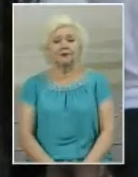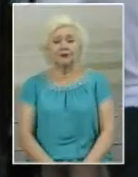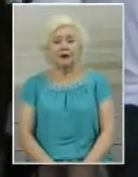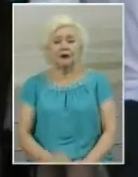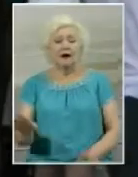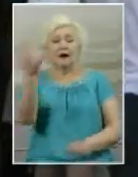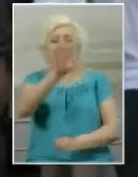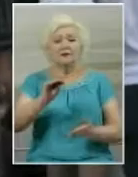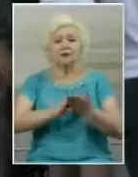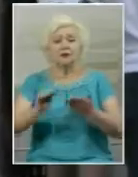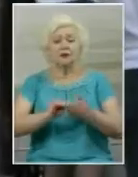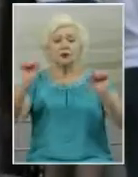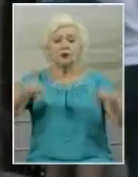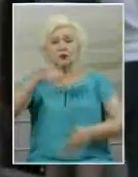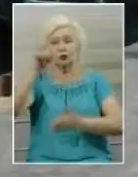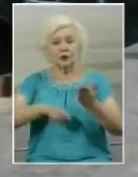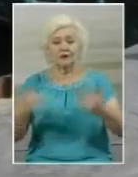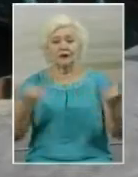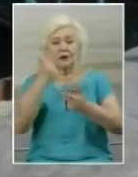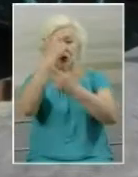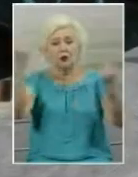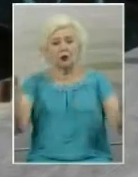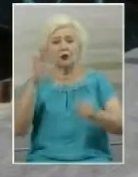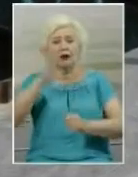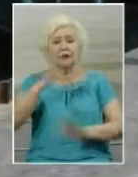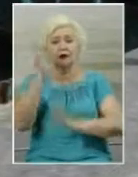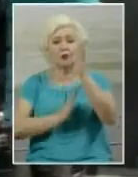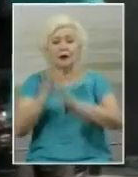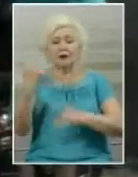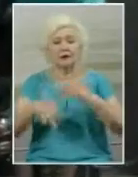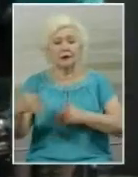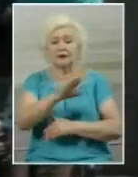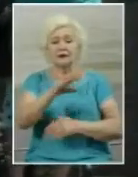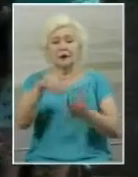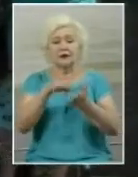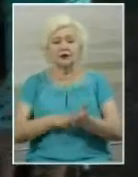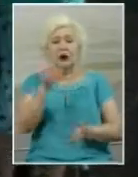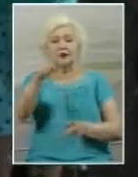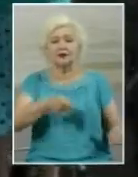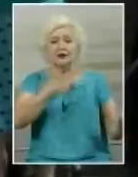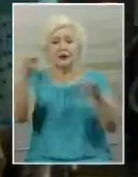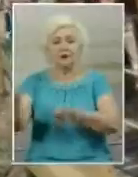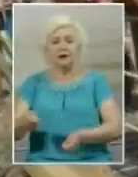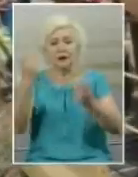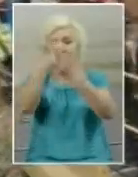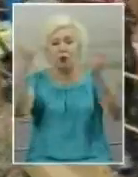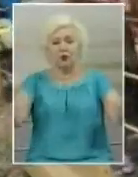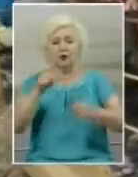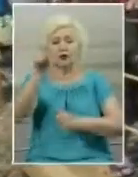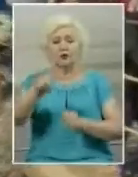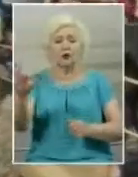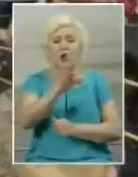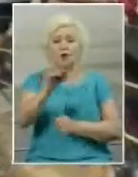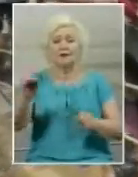Не всьому написаному можна вірити. На дошці оголошень у гідропарку Херсона на причалі для пасажирських перевезень з'явилося оголошення про офіційне